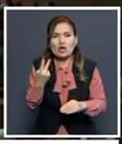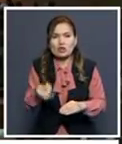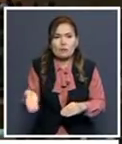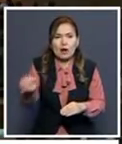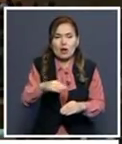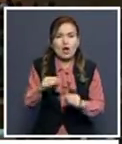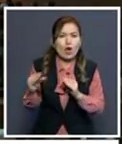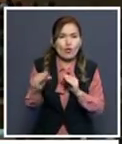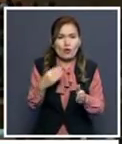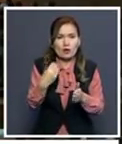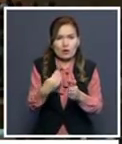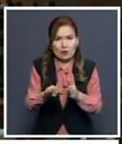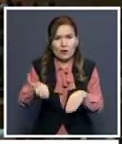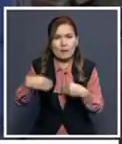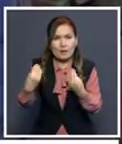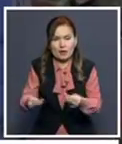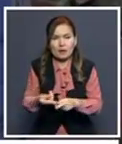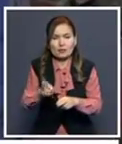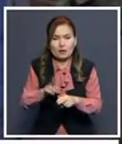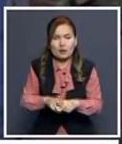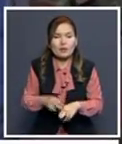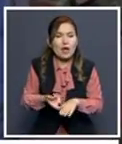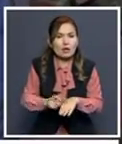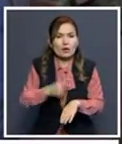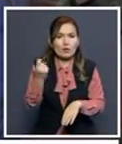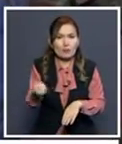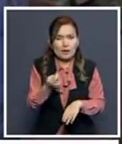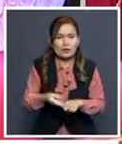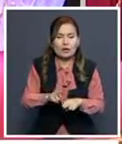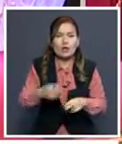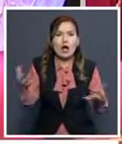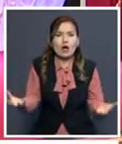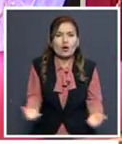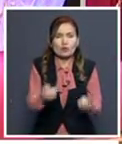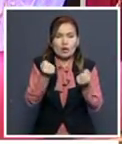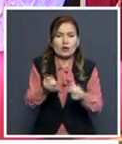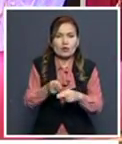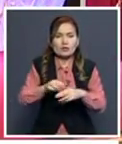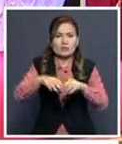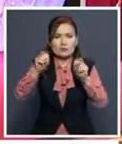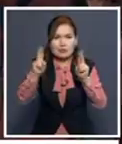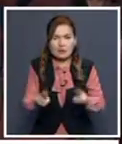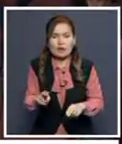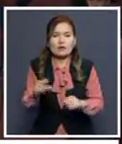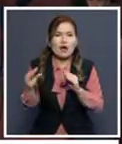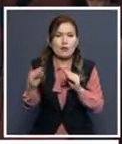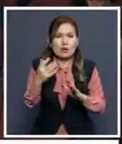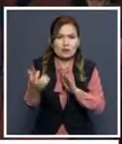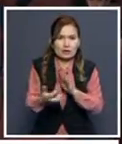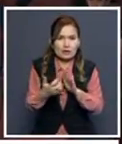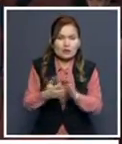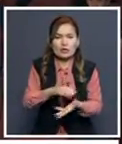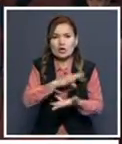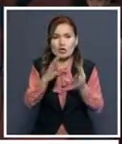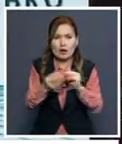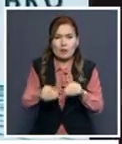арнайы көлік алынды. Дегенмен бұл тым аз. Құтқарушылардың атқарған жұмысы департамент бастығының халықпен есептік кездесуінде айтылды.